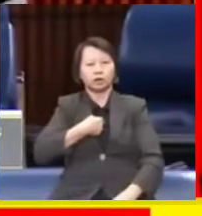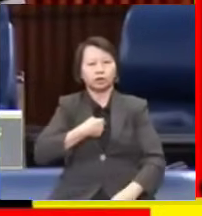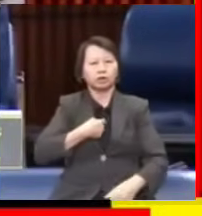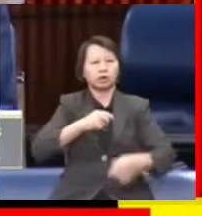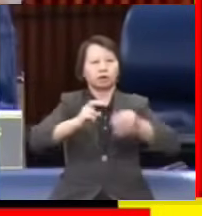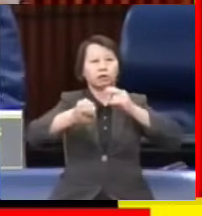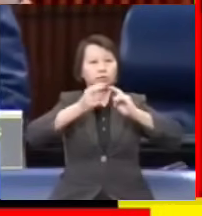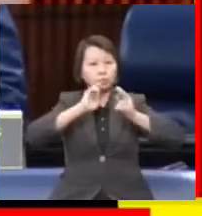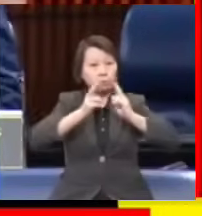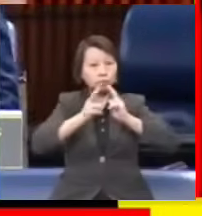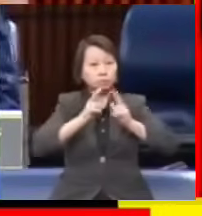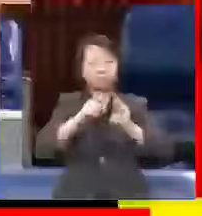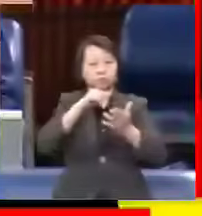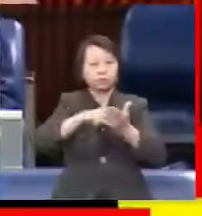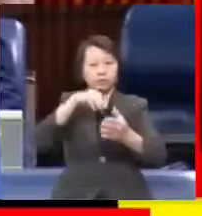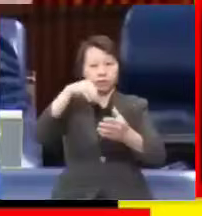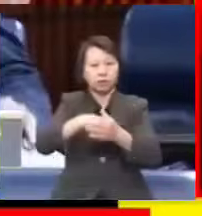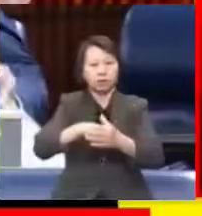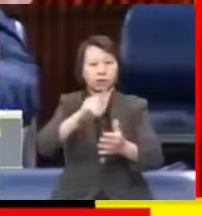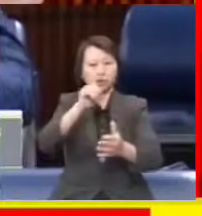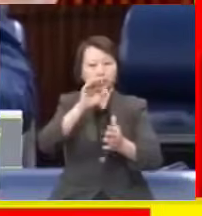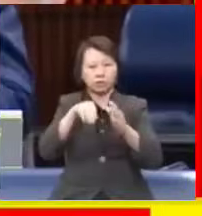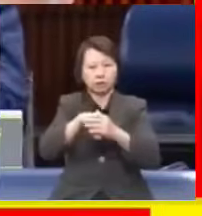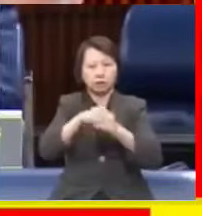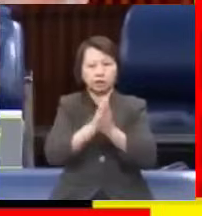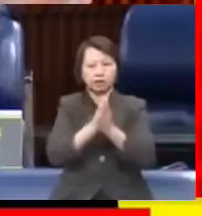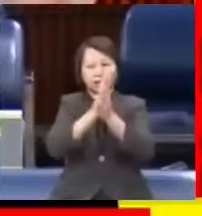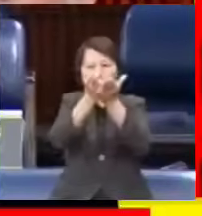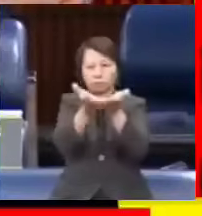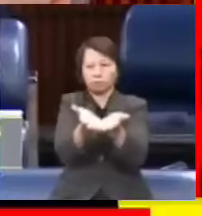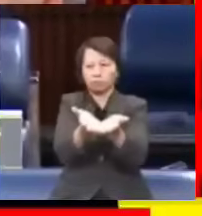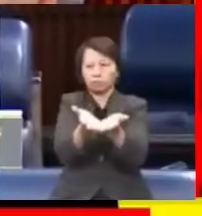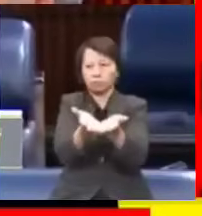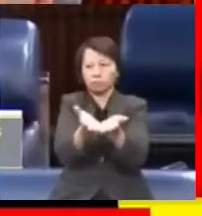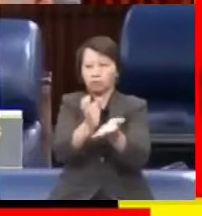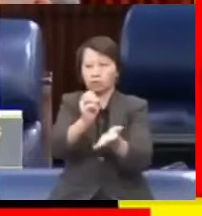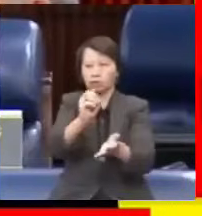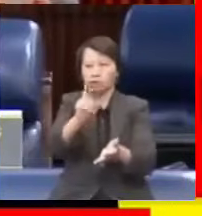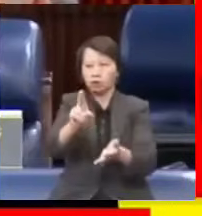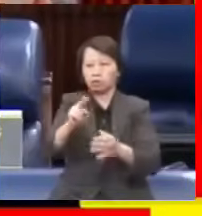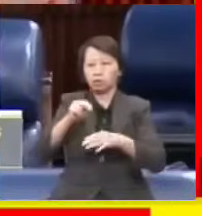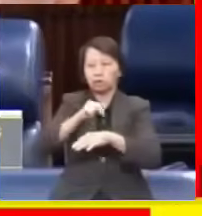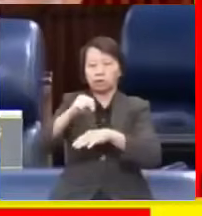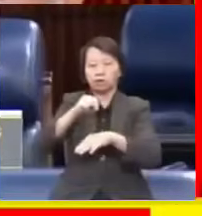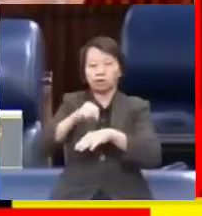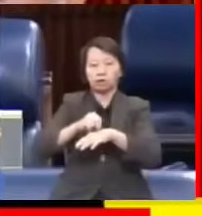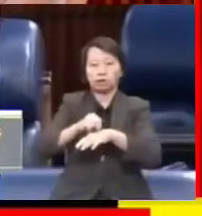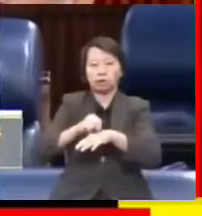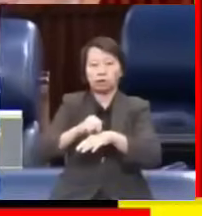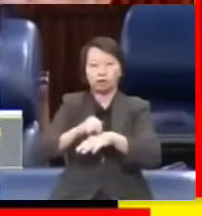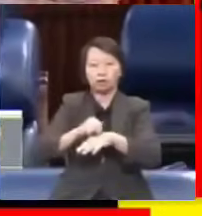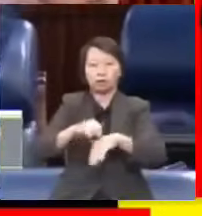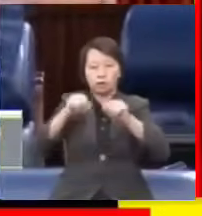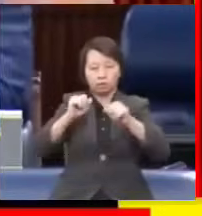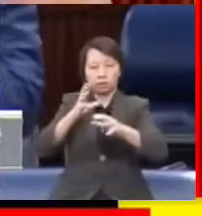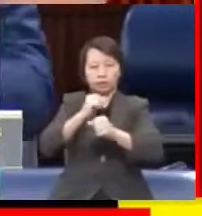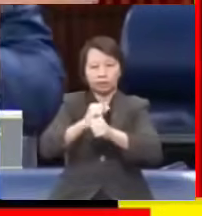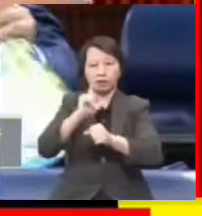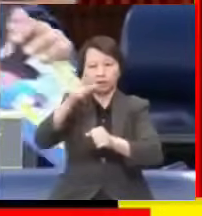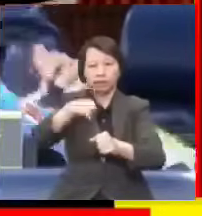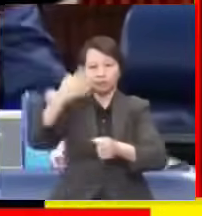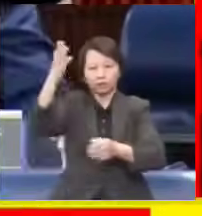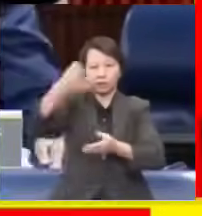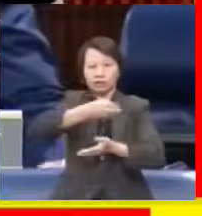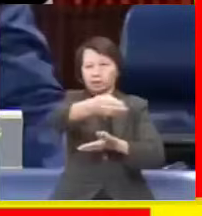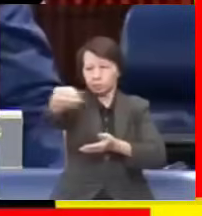rakamkan perkara ini dalam sebuah buku The Epitome of Nation. Boleh dapat nanti saya edarkan